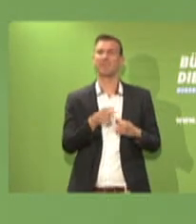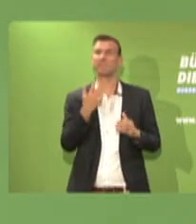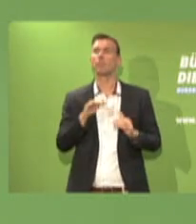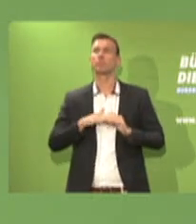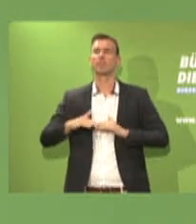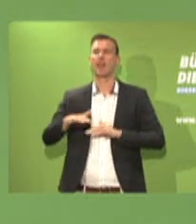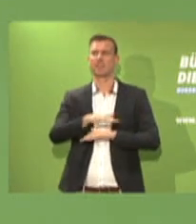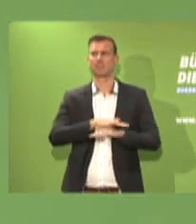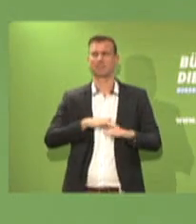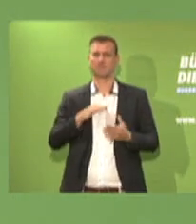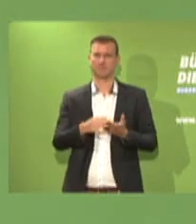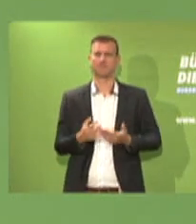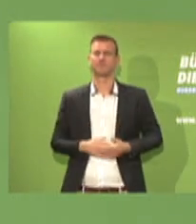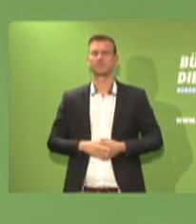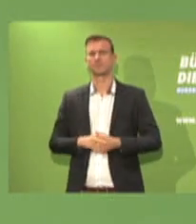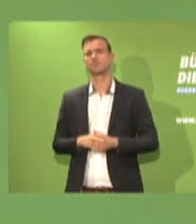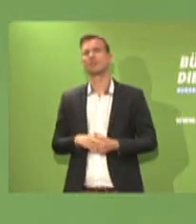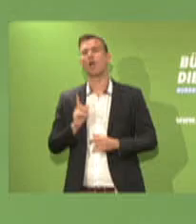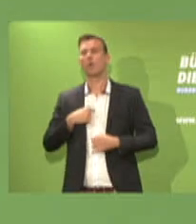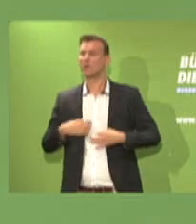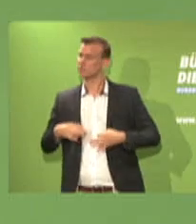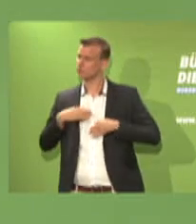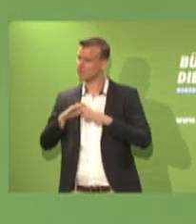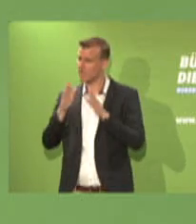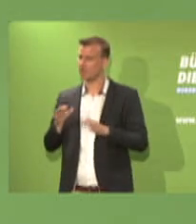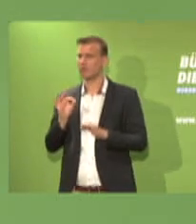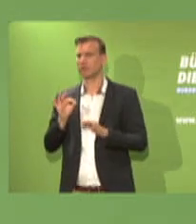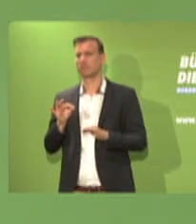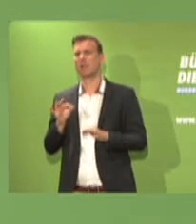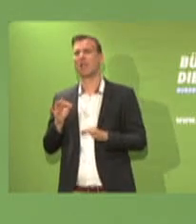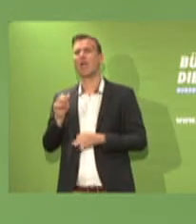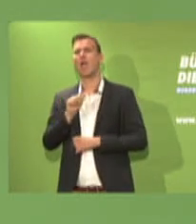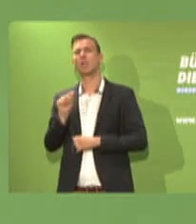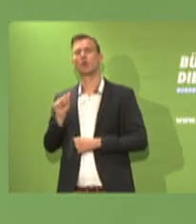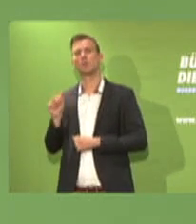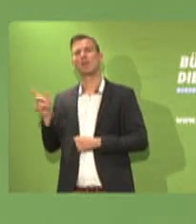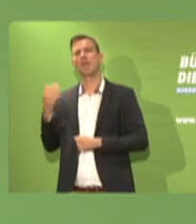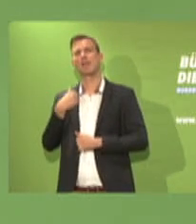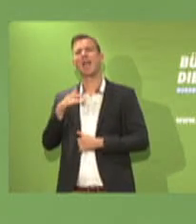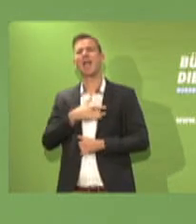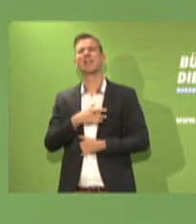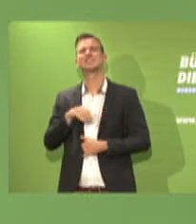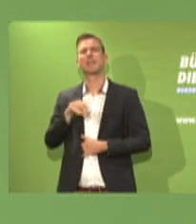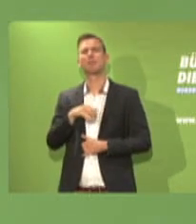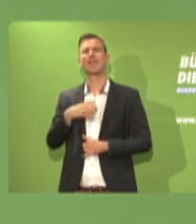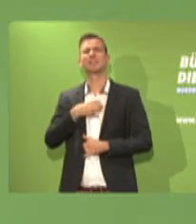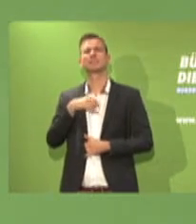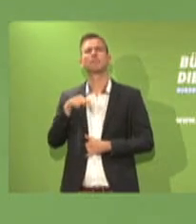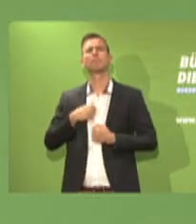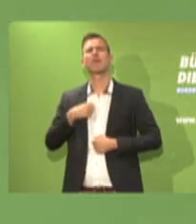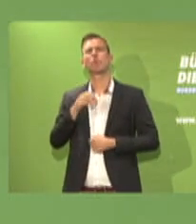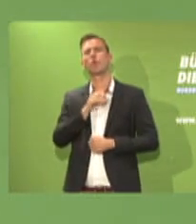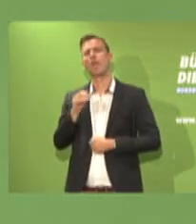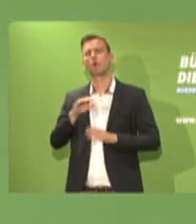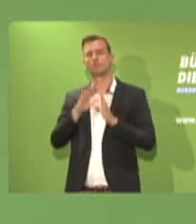ländlichen Raum. Wir haben natürlich auch gute Gesundheitseinrichtungen. EJÖB hat eben das Herz- und Diabeteszentrum in Bad Oeynhausen genannt,